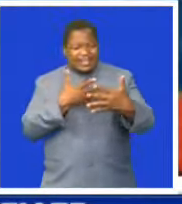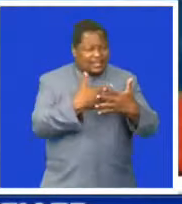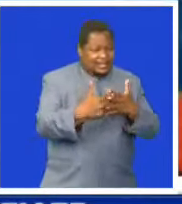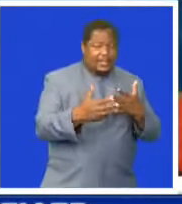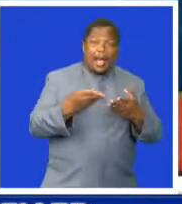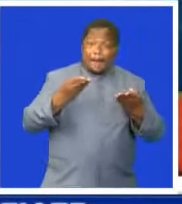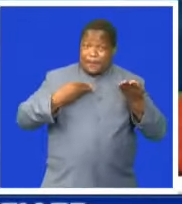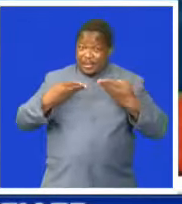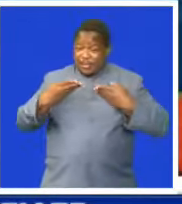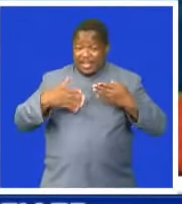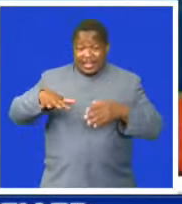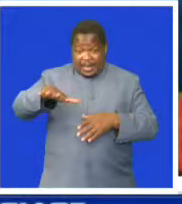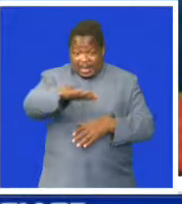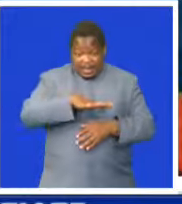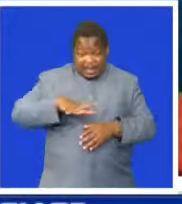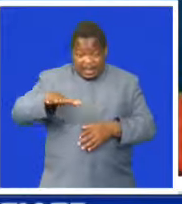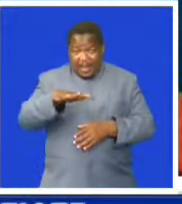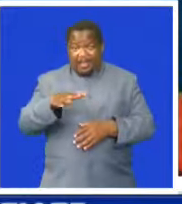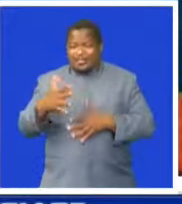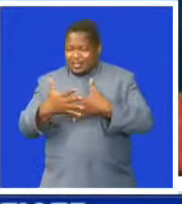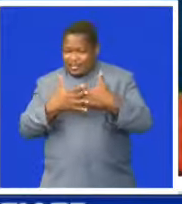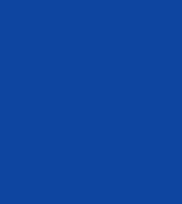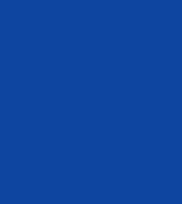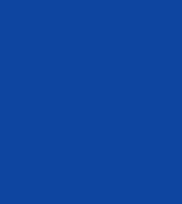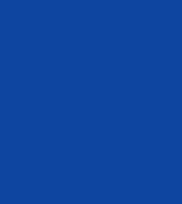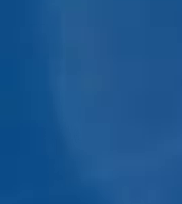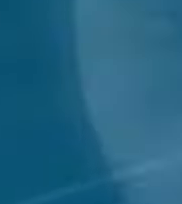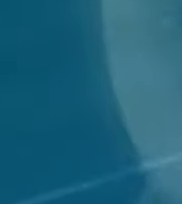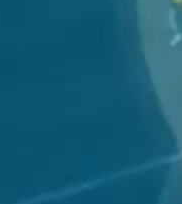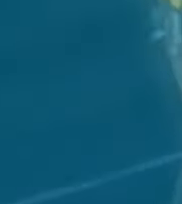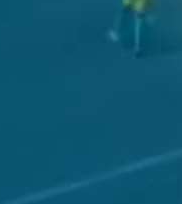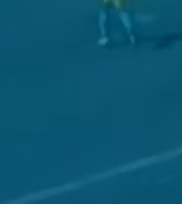leyendekako ikakhulu kude Tindzaba temthelo.